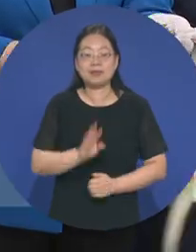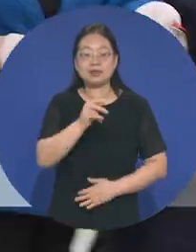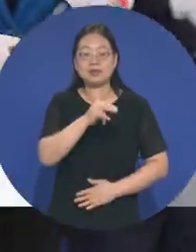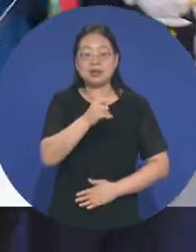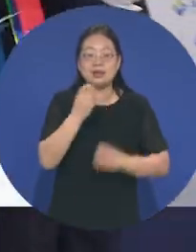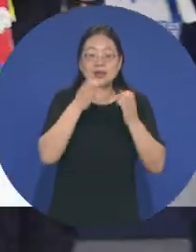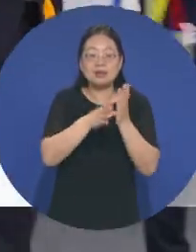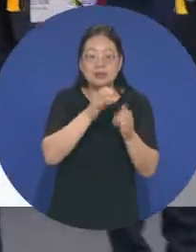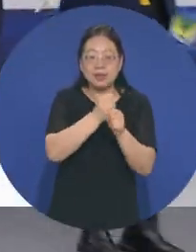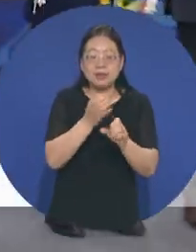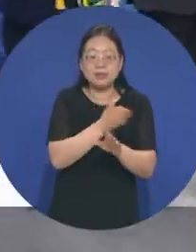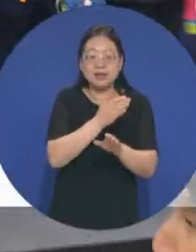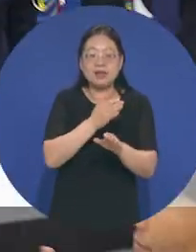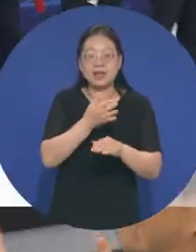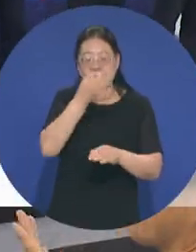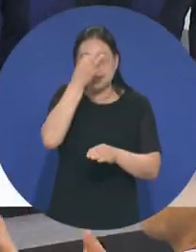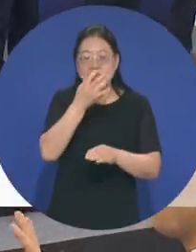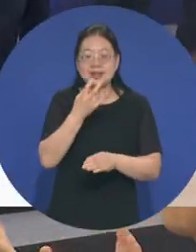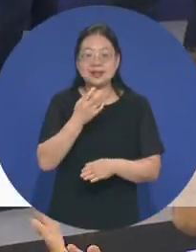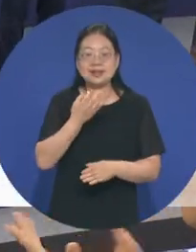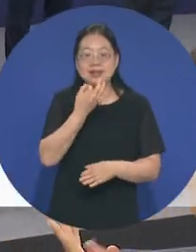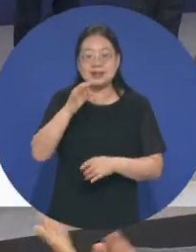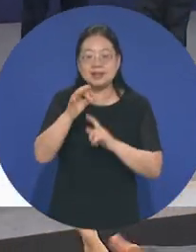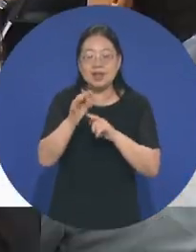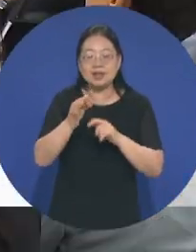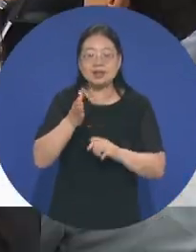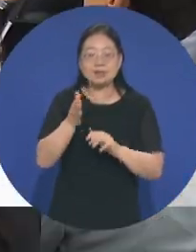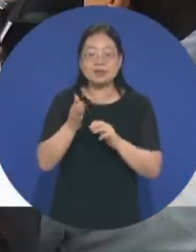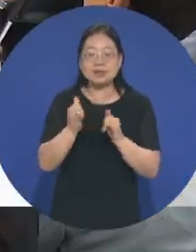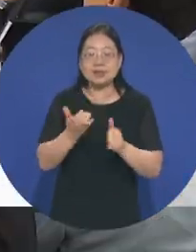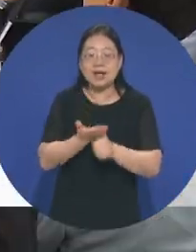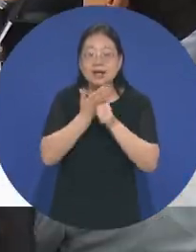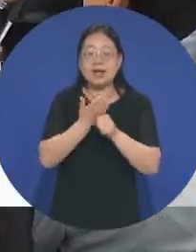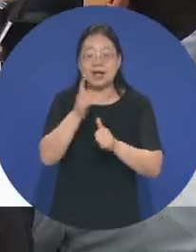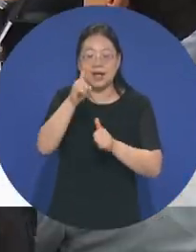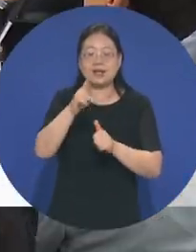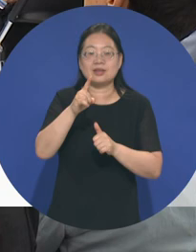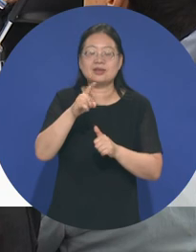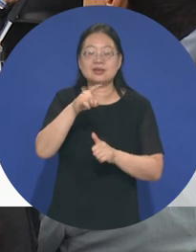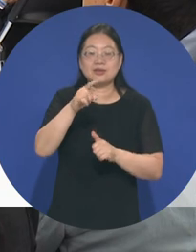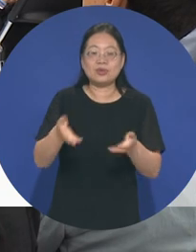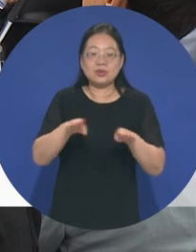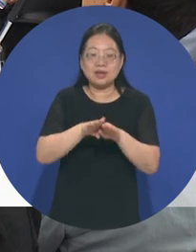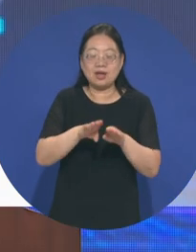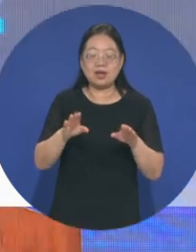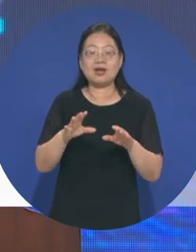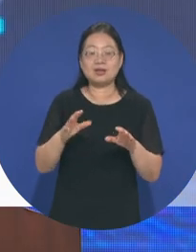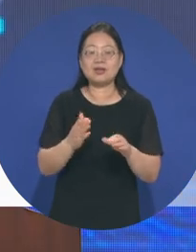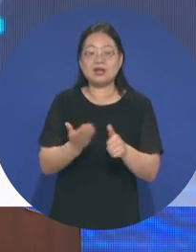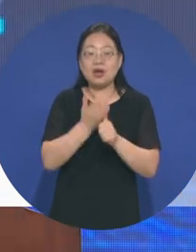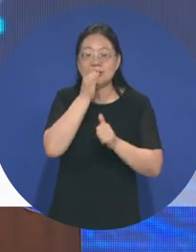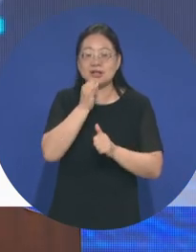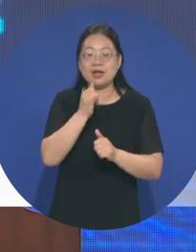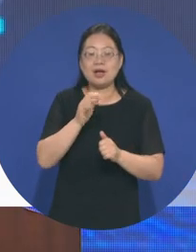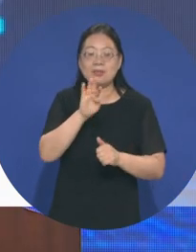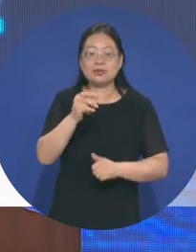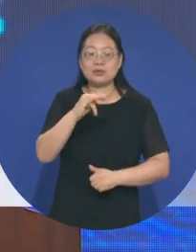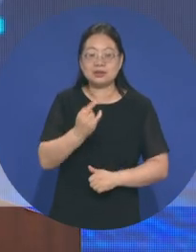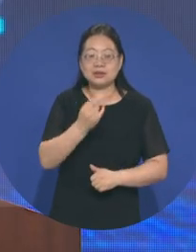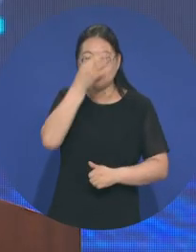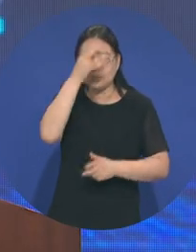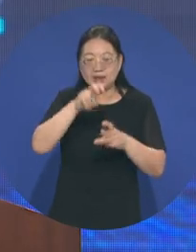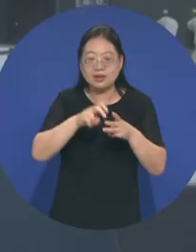반도체 신제품 개발부터 기술 실증과 전문 인력 양성까지 한 곳에서 해결할 수 있는 경기도 반도체 기술센터가 새롭게